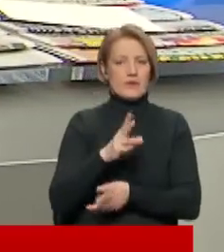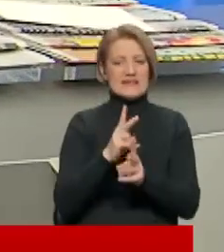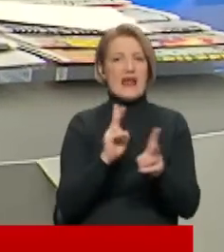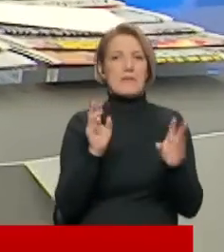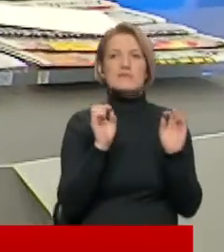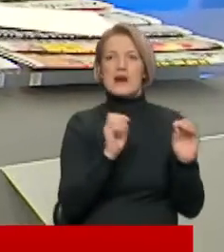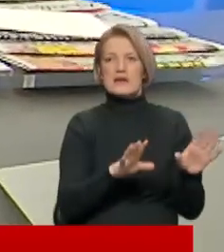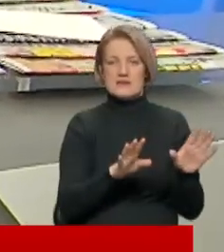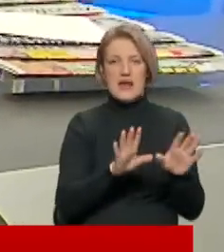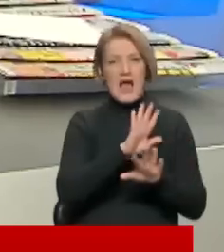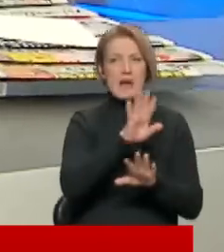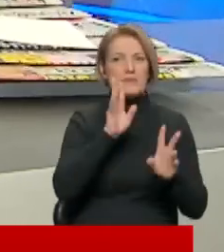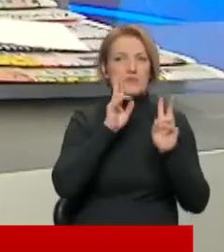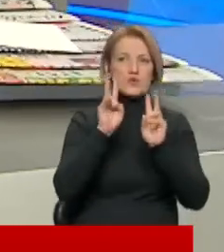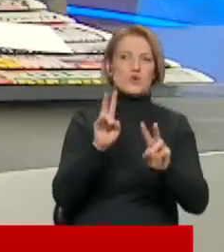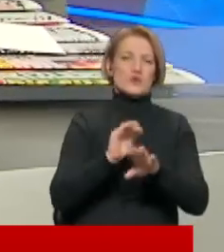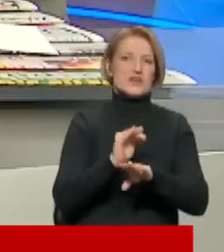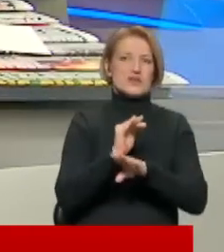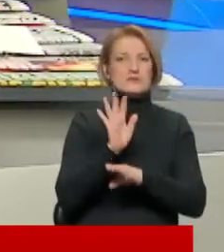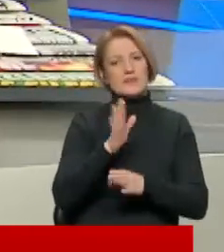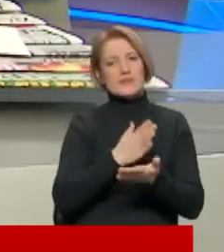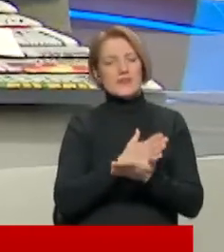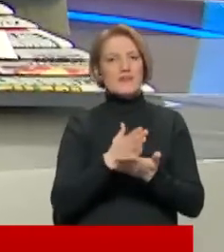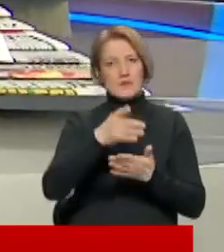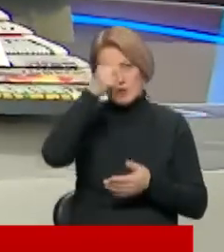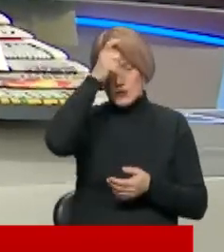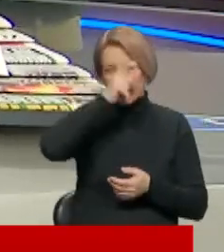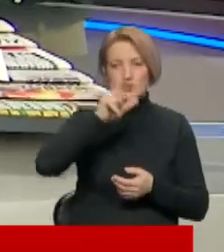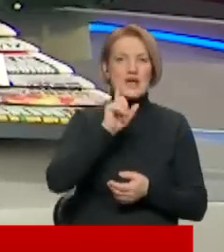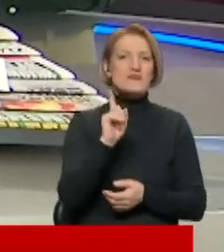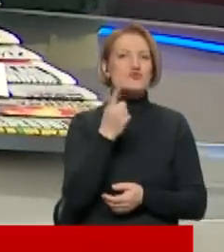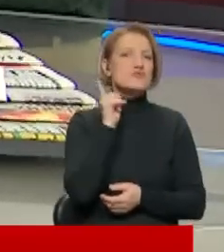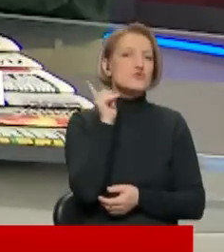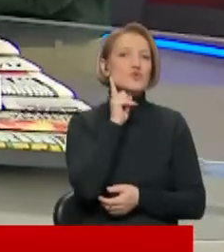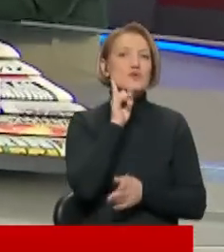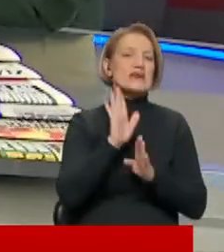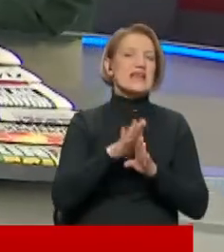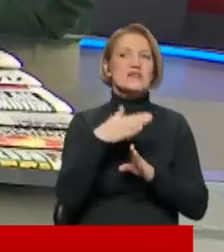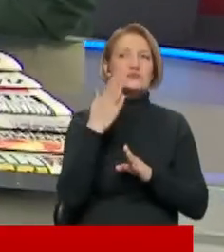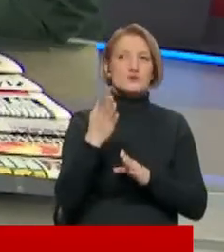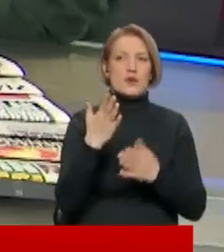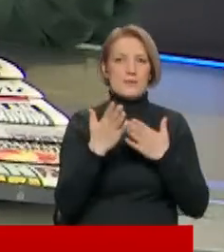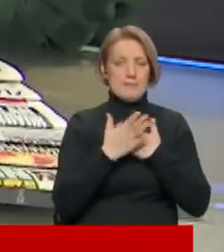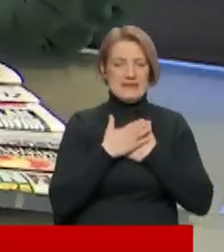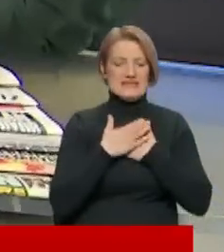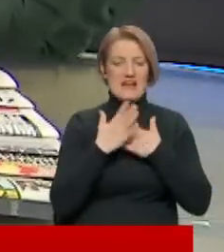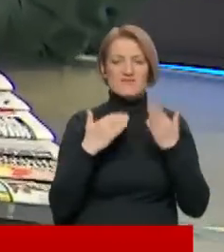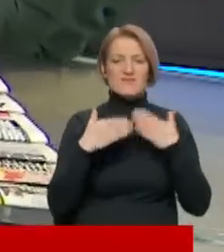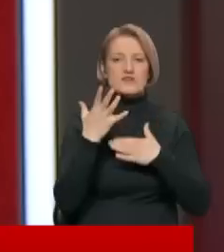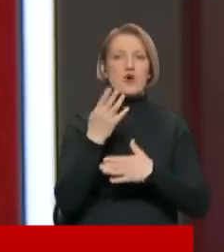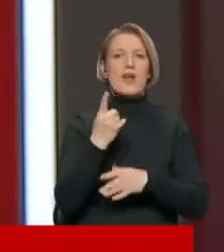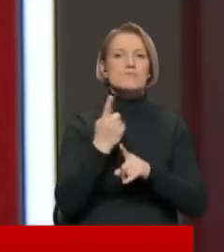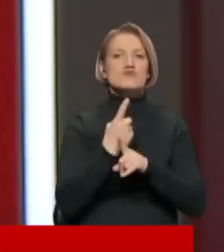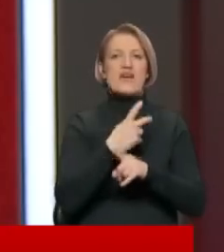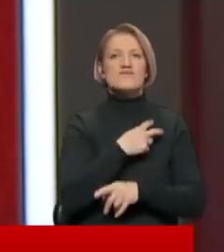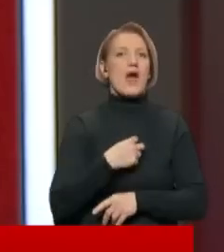serbest bırakıldığını hepimiz gördük yaşadık devam edelim Türkiye'nin sürpriz ünlülerinden sonra yine bize de fazla olan bir şey vergi